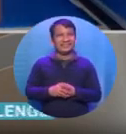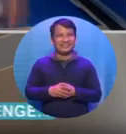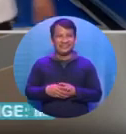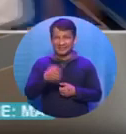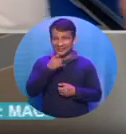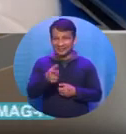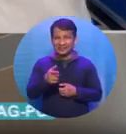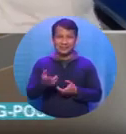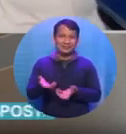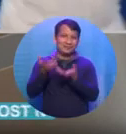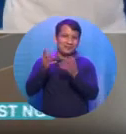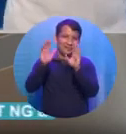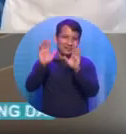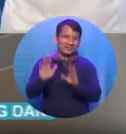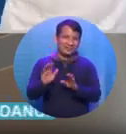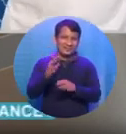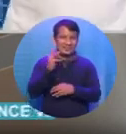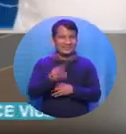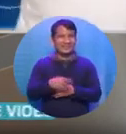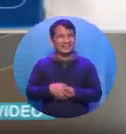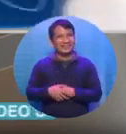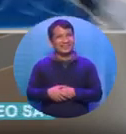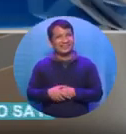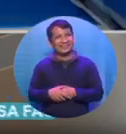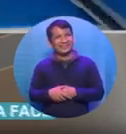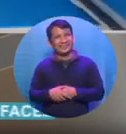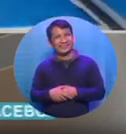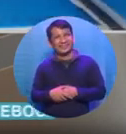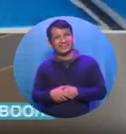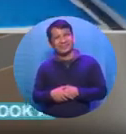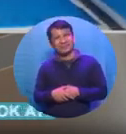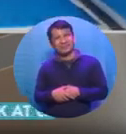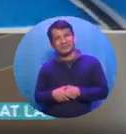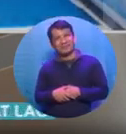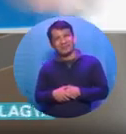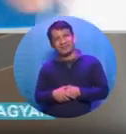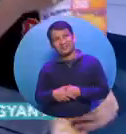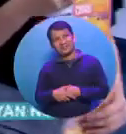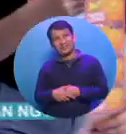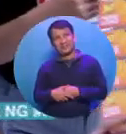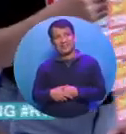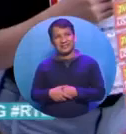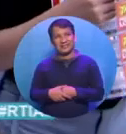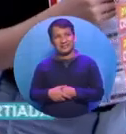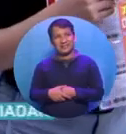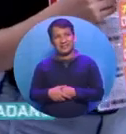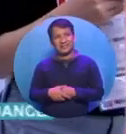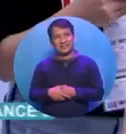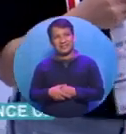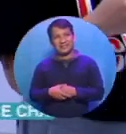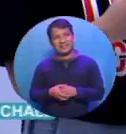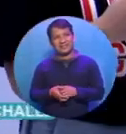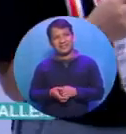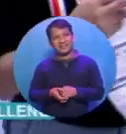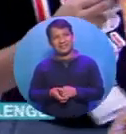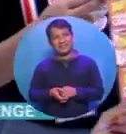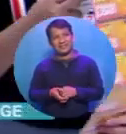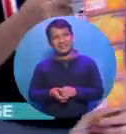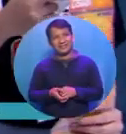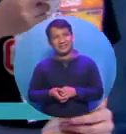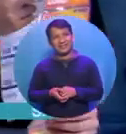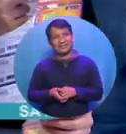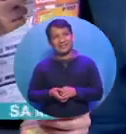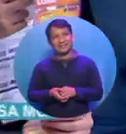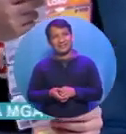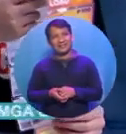sir, si Tintin sobrang bilib. Kanina pa doon, no? Oh. Kanina pa talaga. Sobrang bilib ni Tintin. Sir, ito. Tin, ano ba mensahe mo sa kanya?